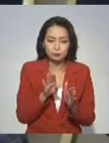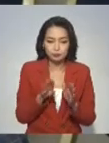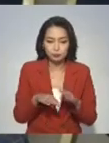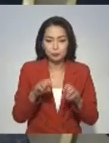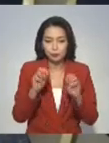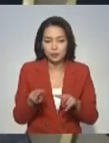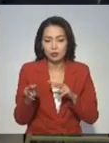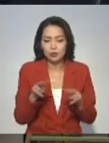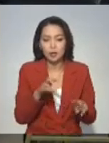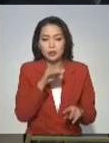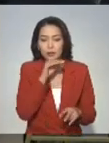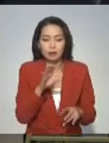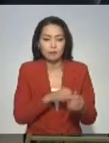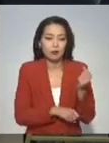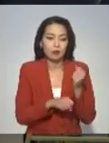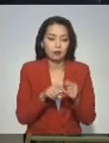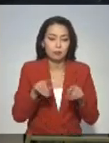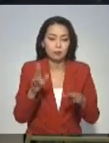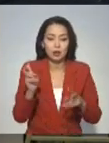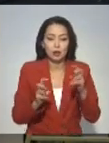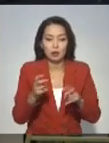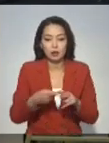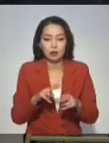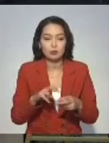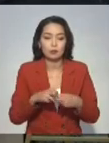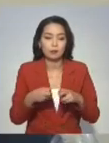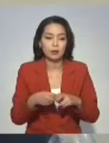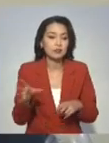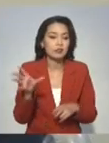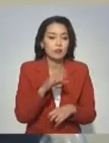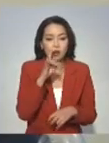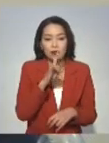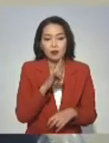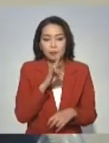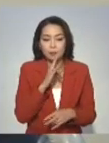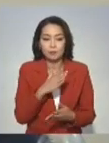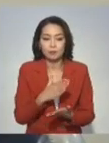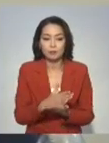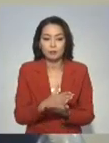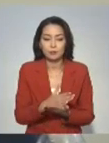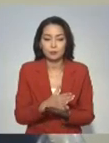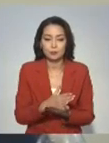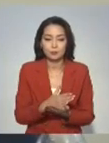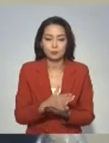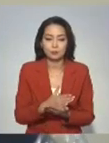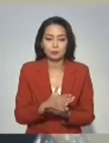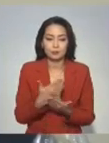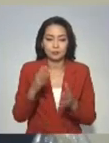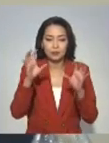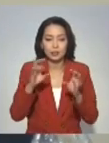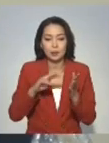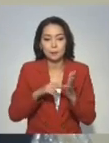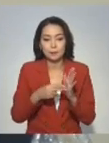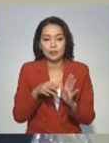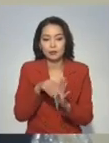и нехватка сотрудников на предприятиях. Это проблема всего Казахстана. Удалось нам в рамках законопроекта